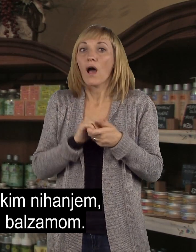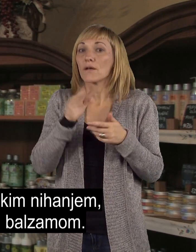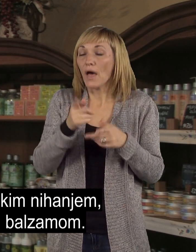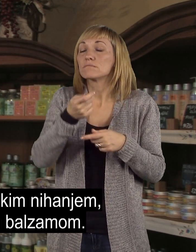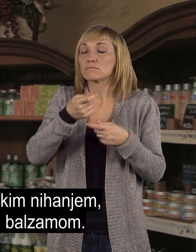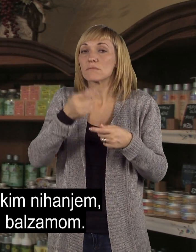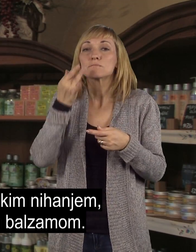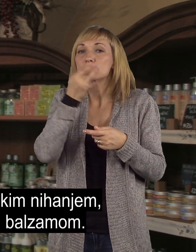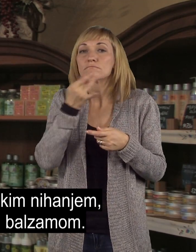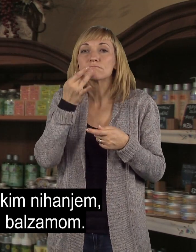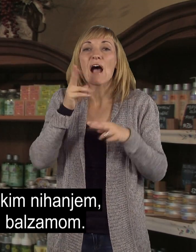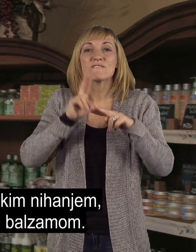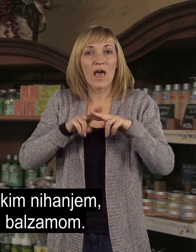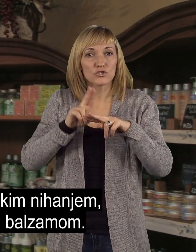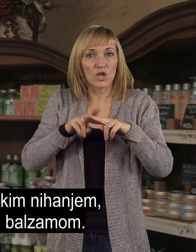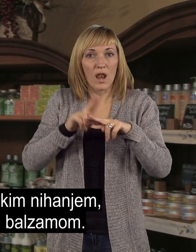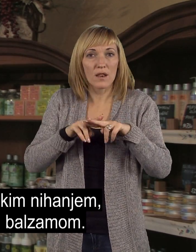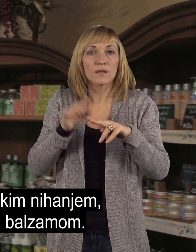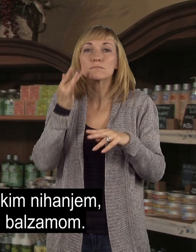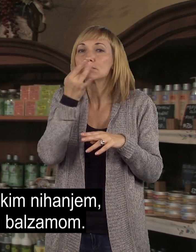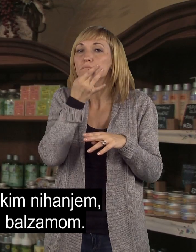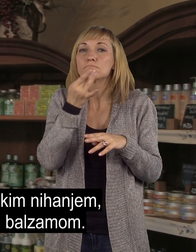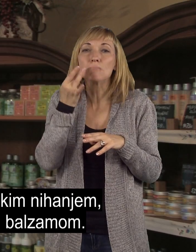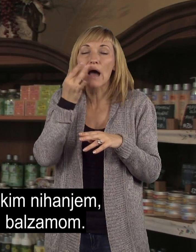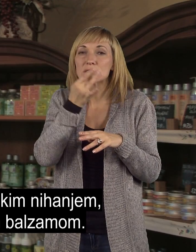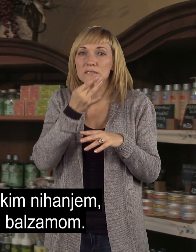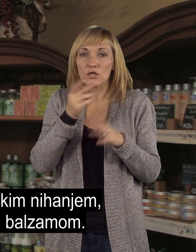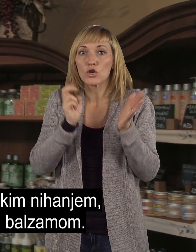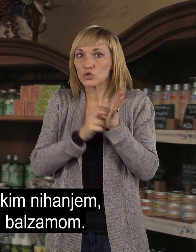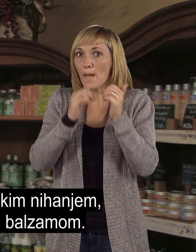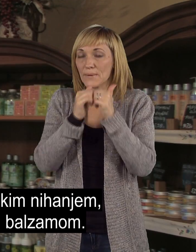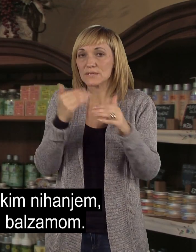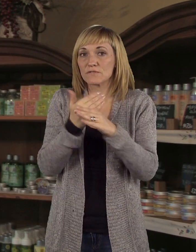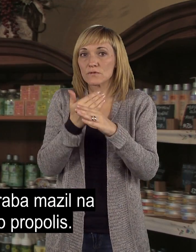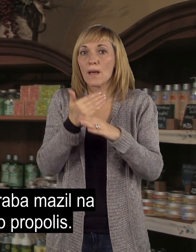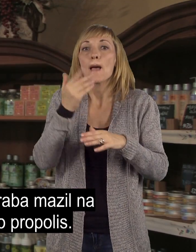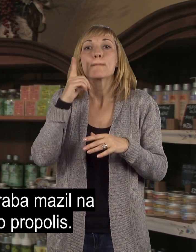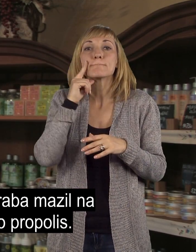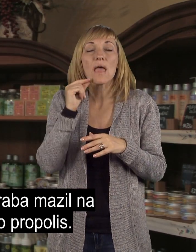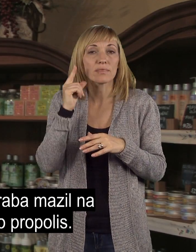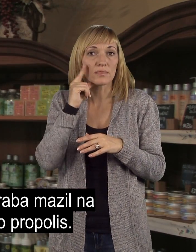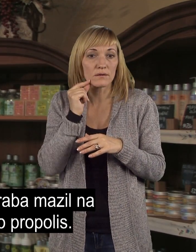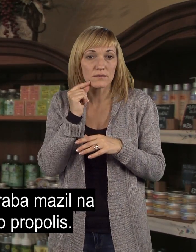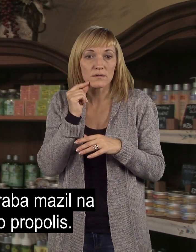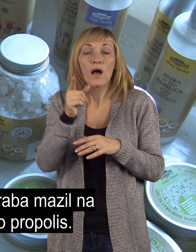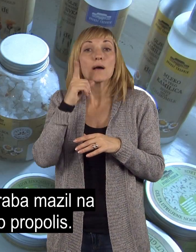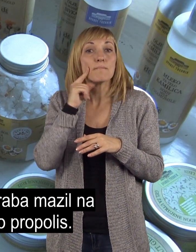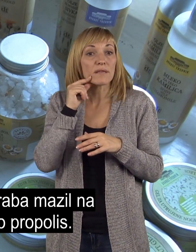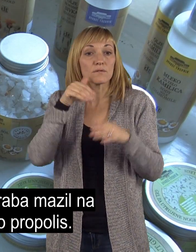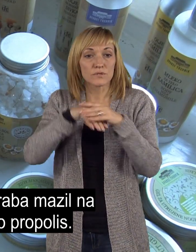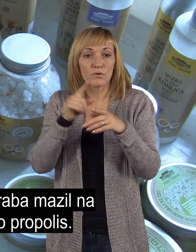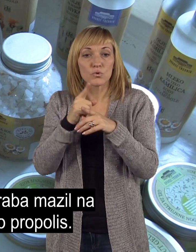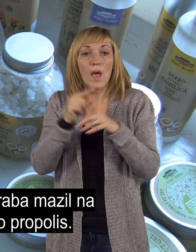pokanju, da nanesemo kakšen blažilni balzam za ustnice. Predvsem se priporoča med, kajti